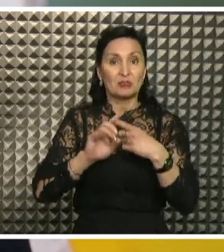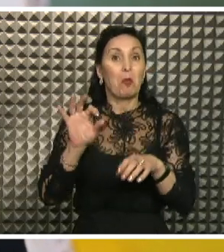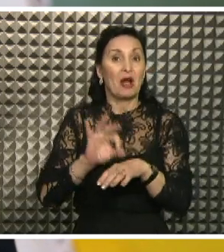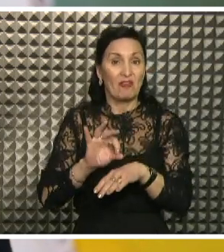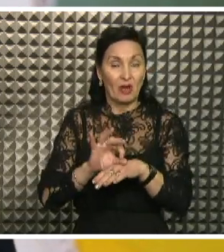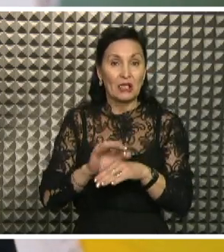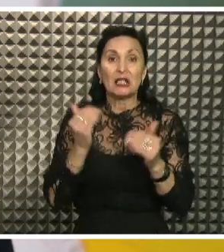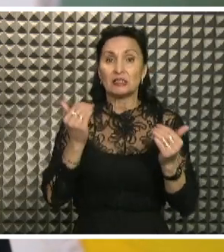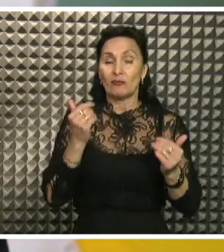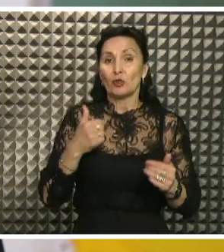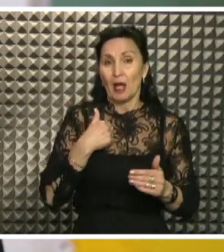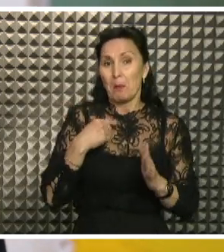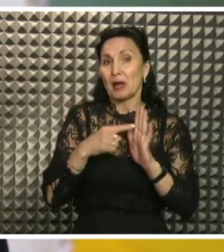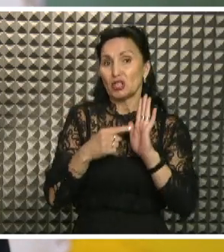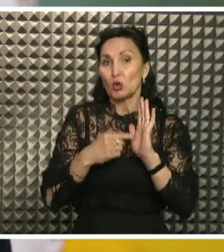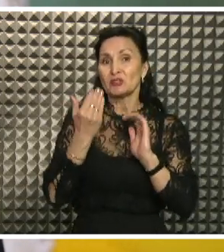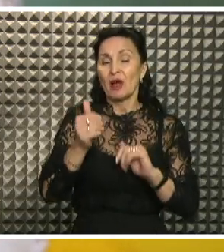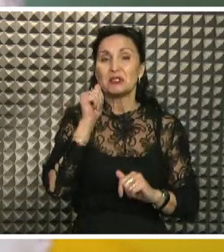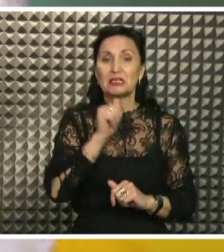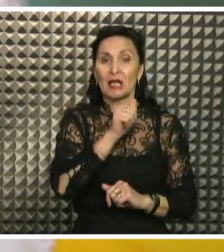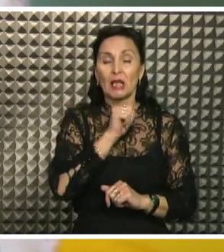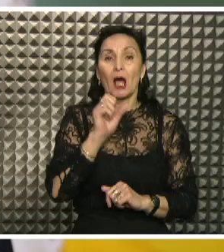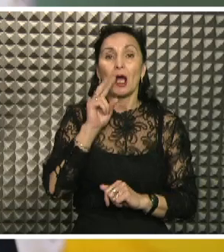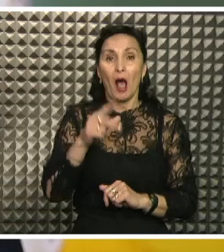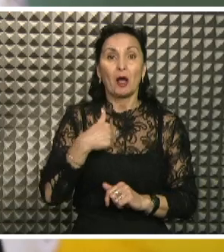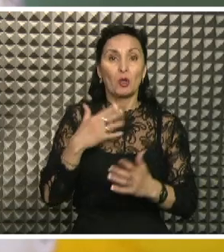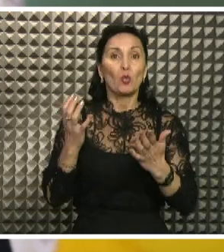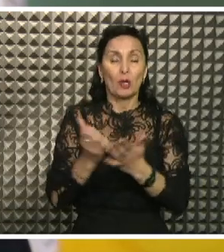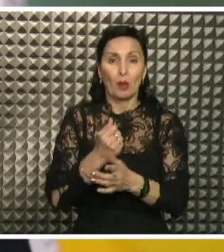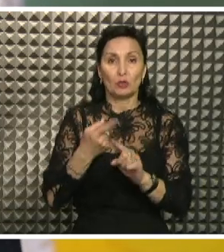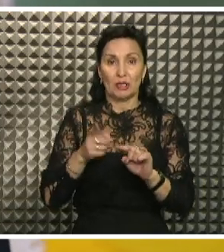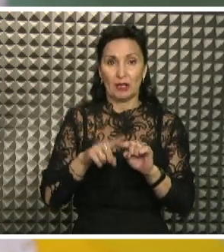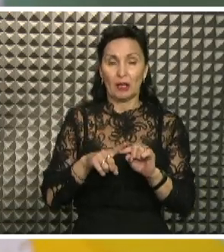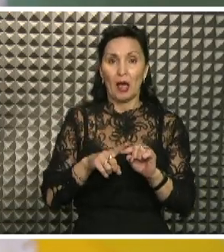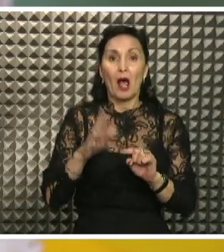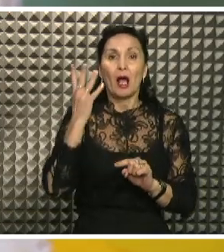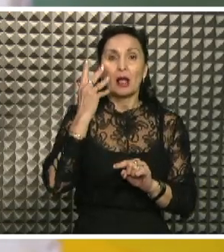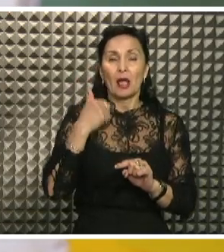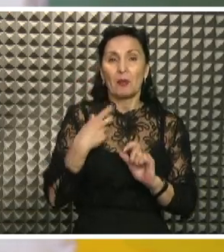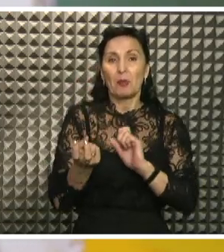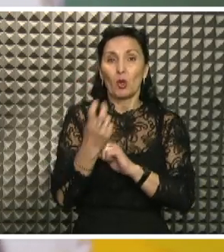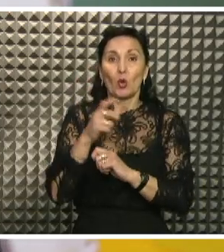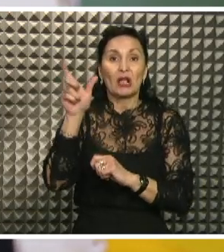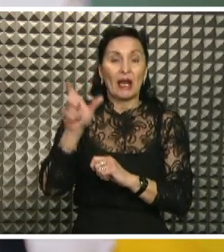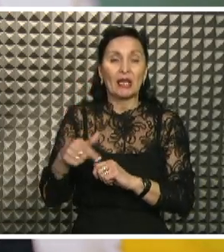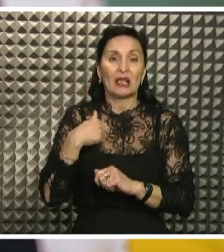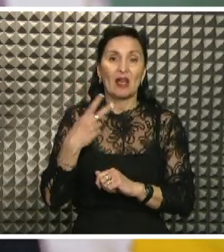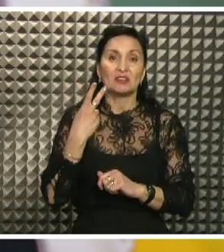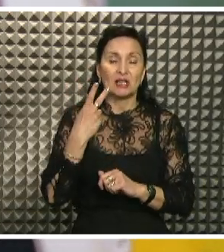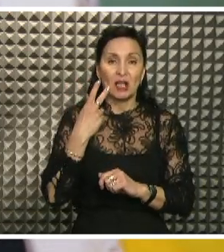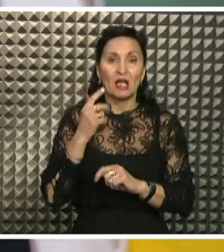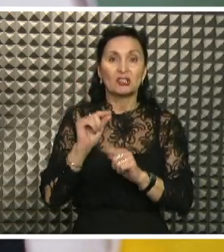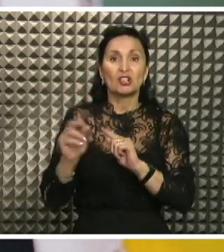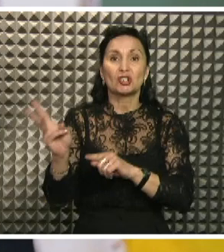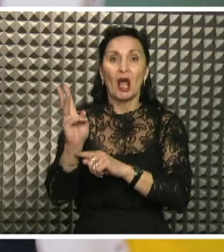заболеваниями. Сегодня я поделюсь с вами секретом, как мне удалось это. Когда ко мне приходит клиент, я всегда